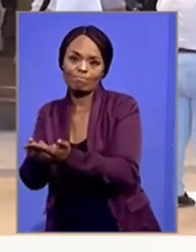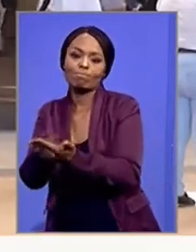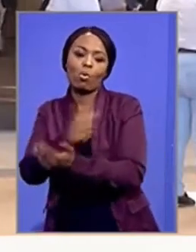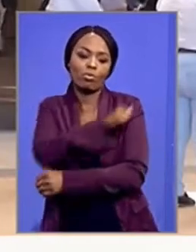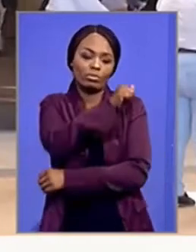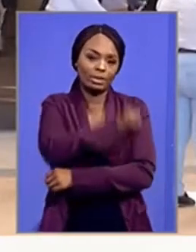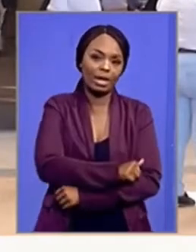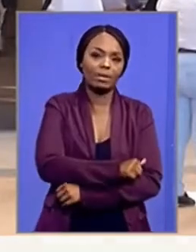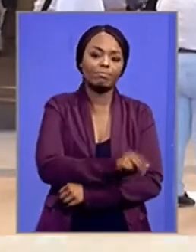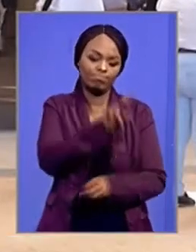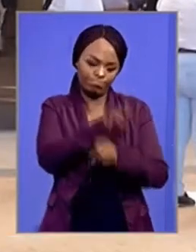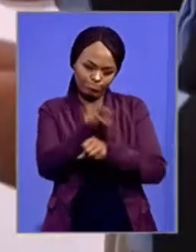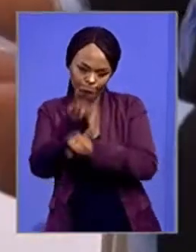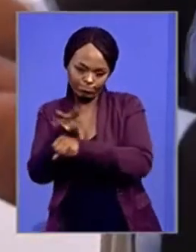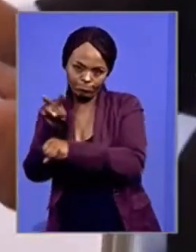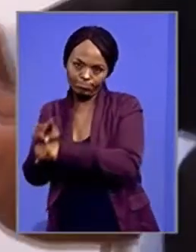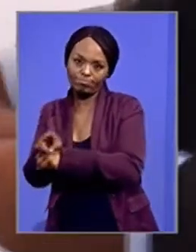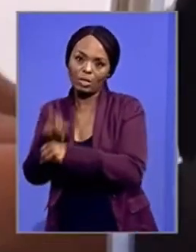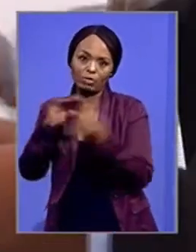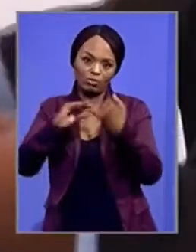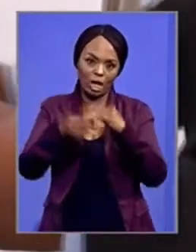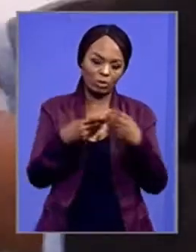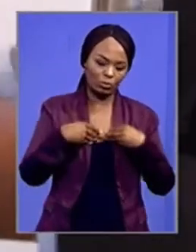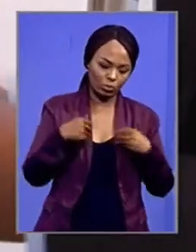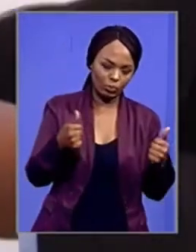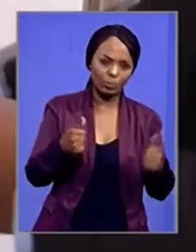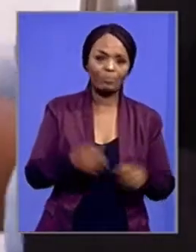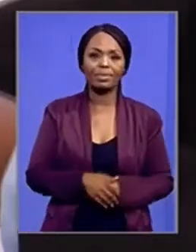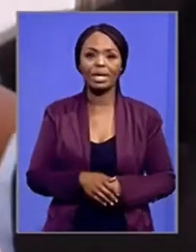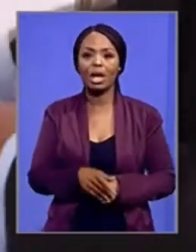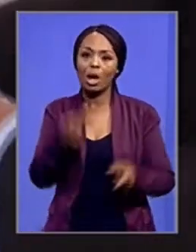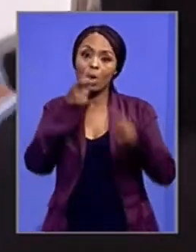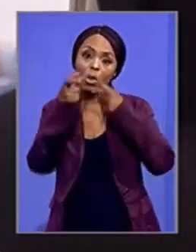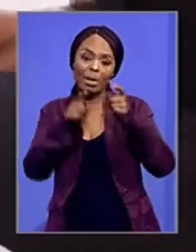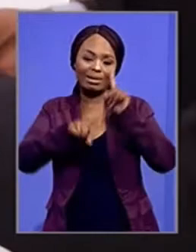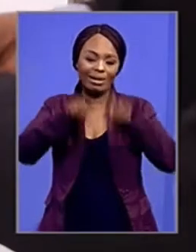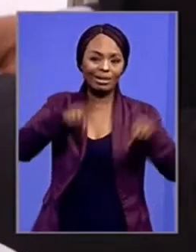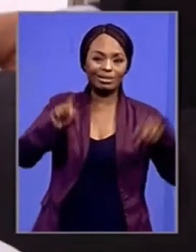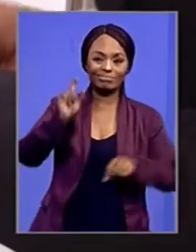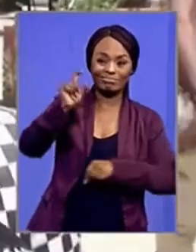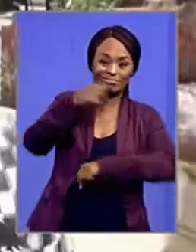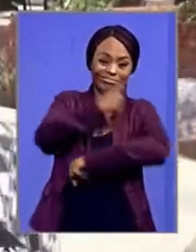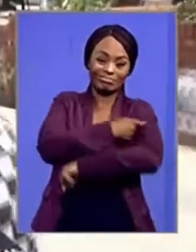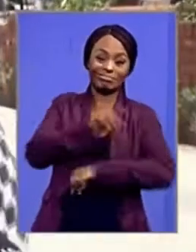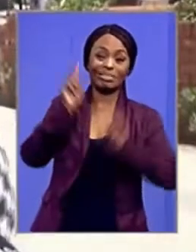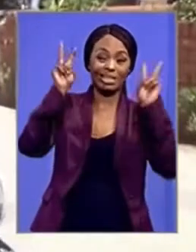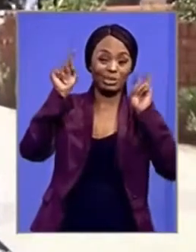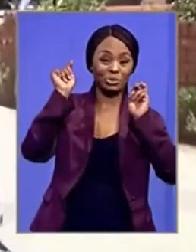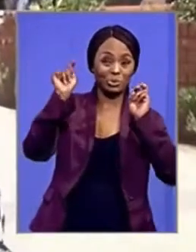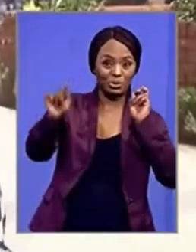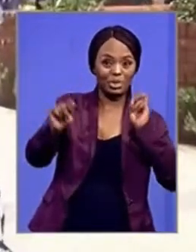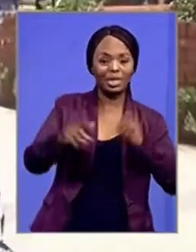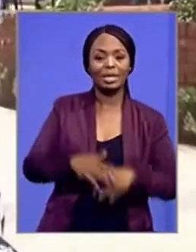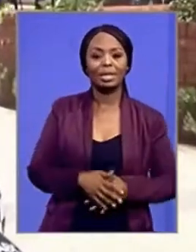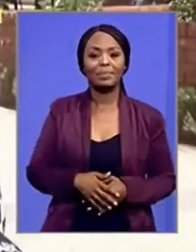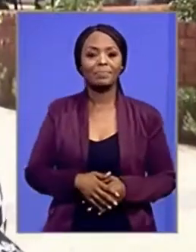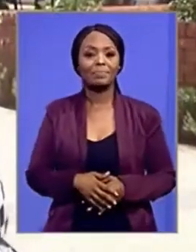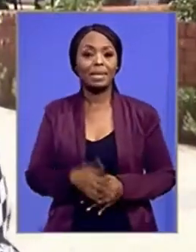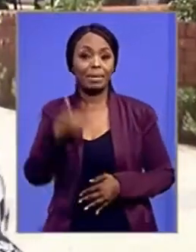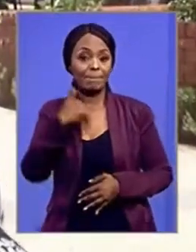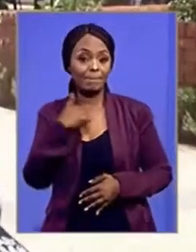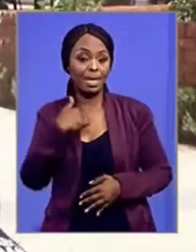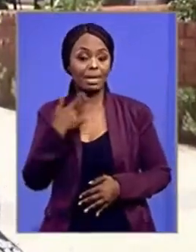re leka go ba phekola mono. Go sana le maikutlo a fapa-fapanego ka moento. Gore ke keteletse ke vaccinatile ne